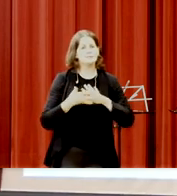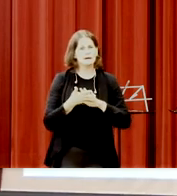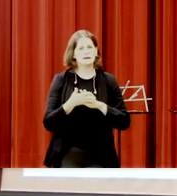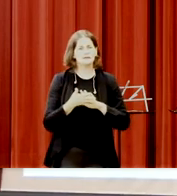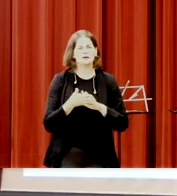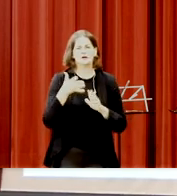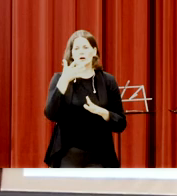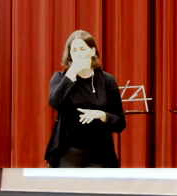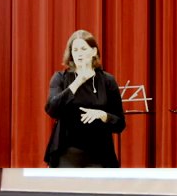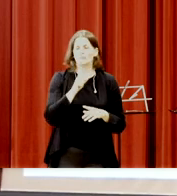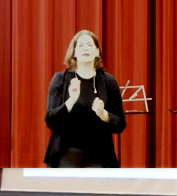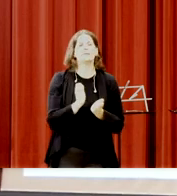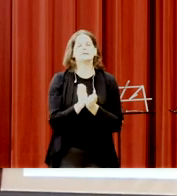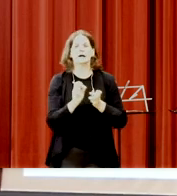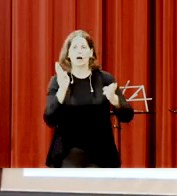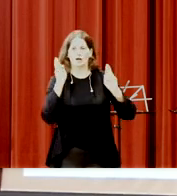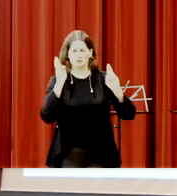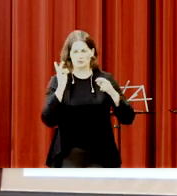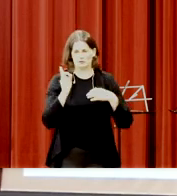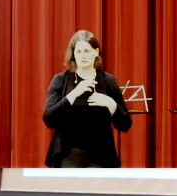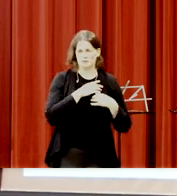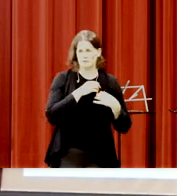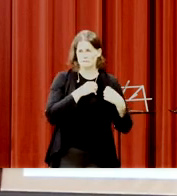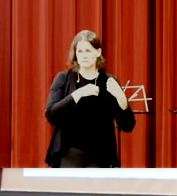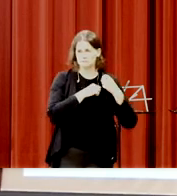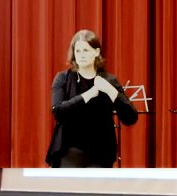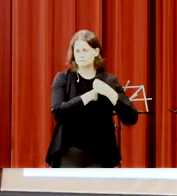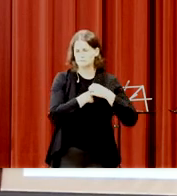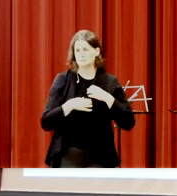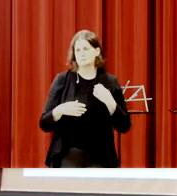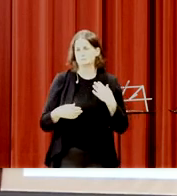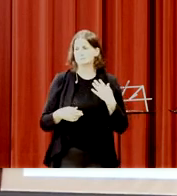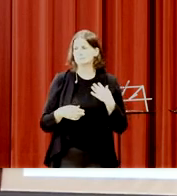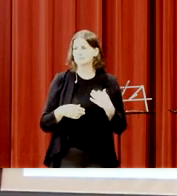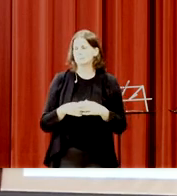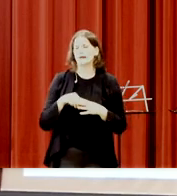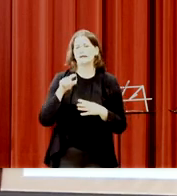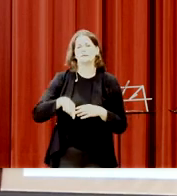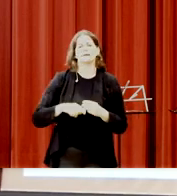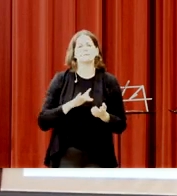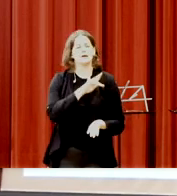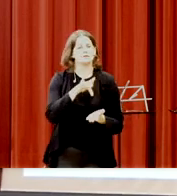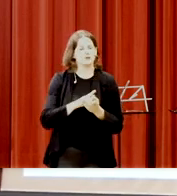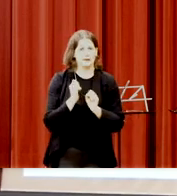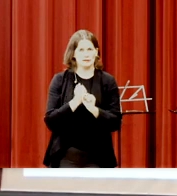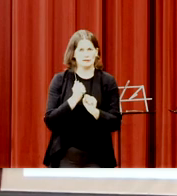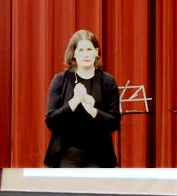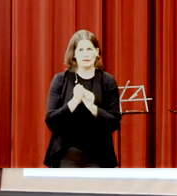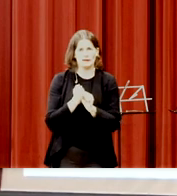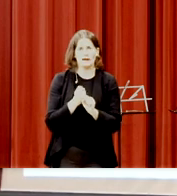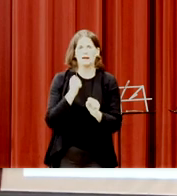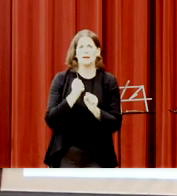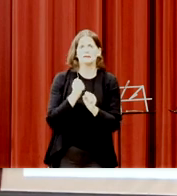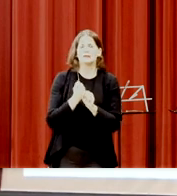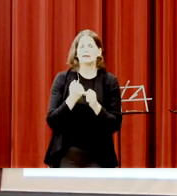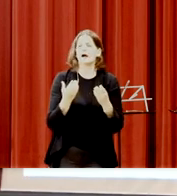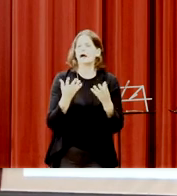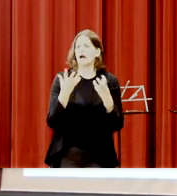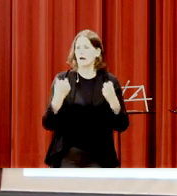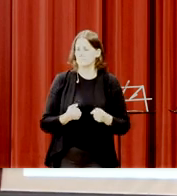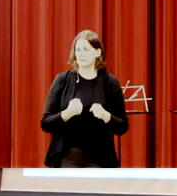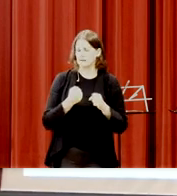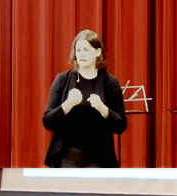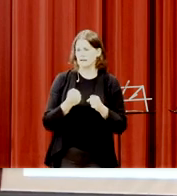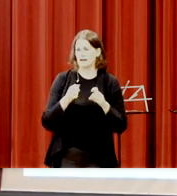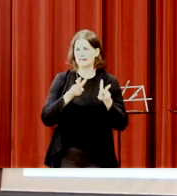Cal treballar en molts aspectes, complicitats, perquè evidentment sols no ho podem fer, cal alinear agendes entre